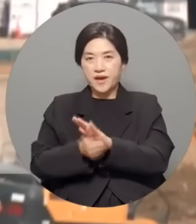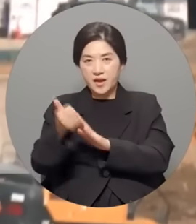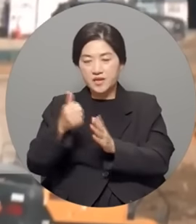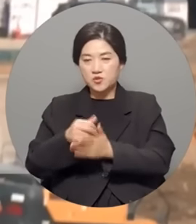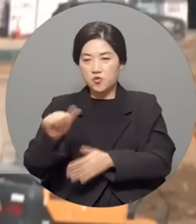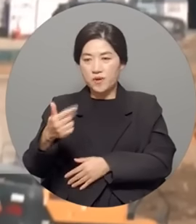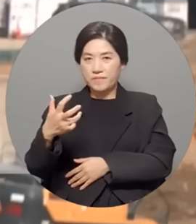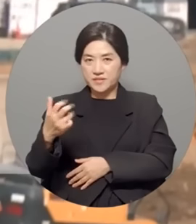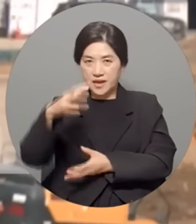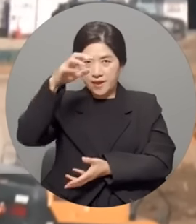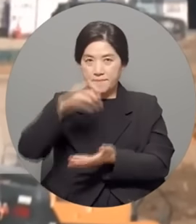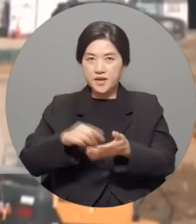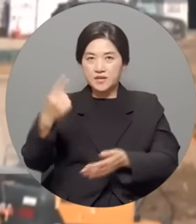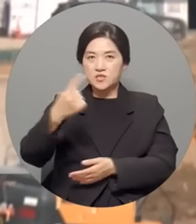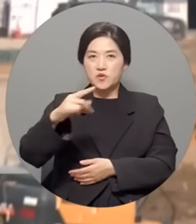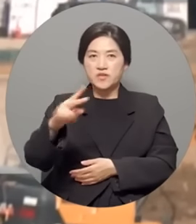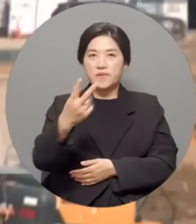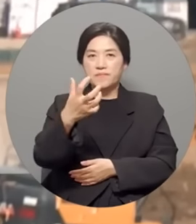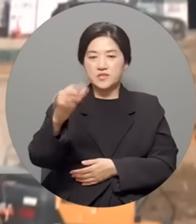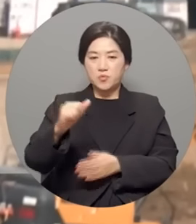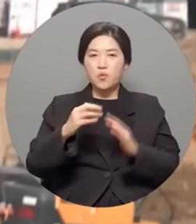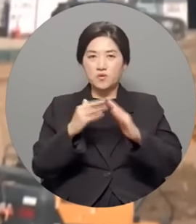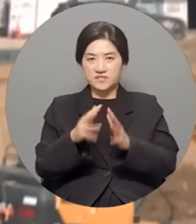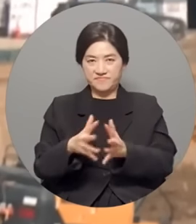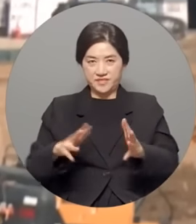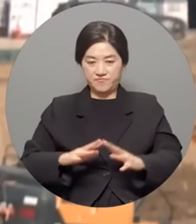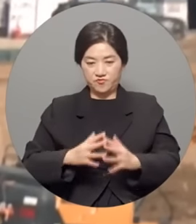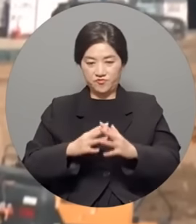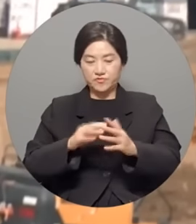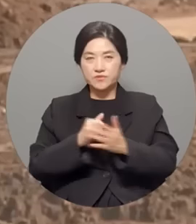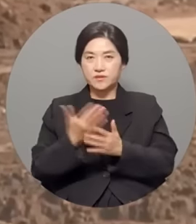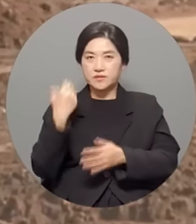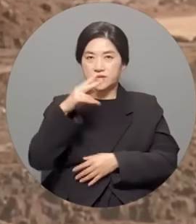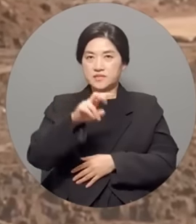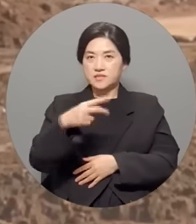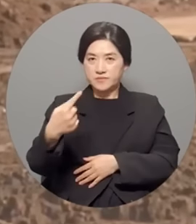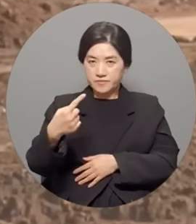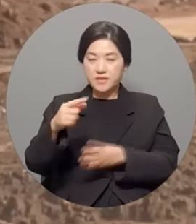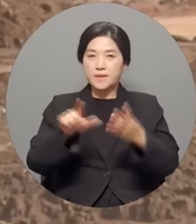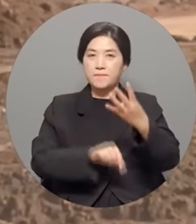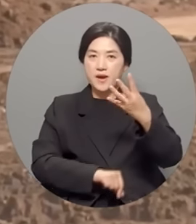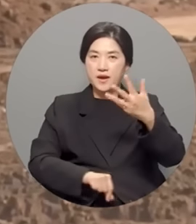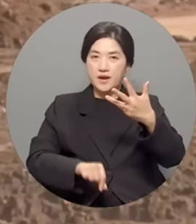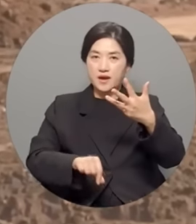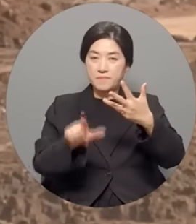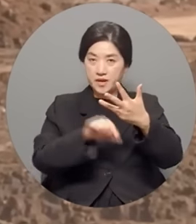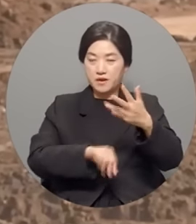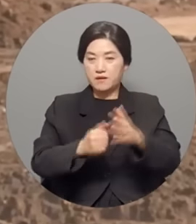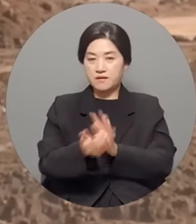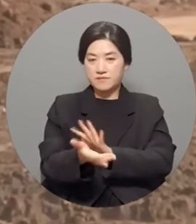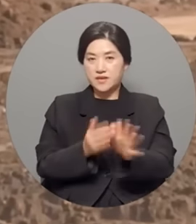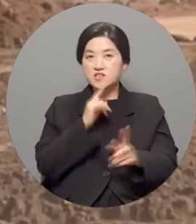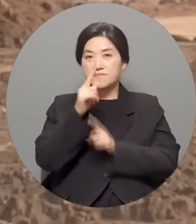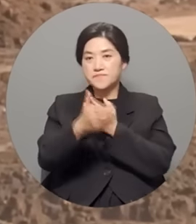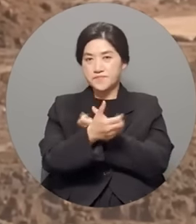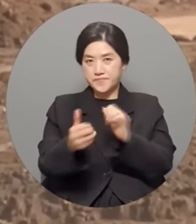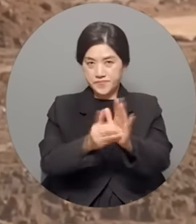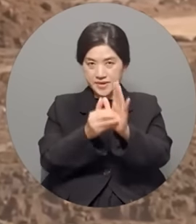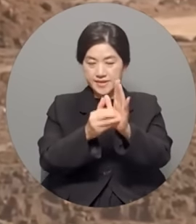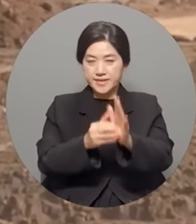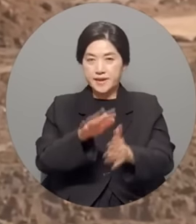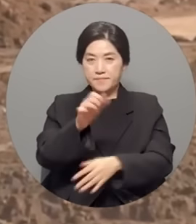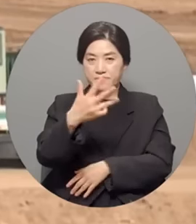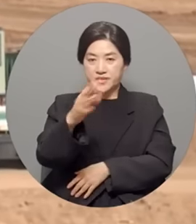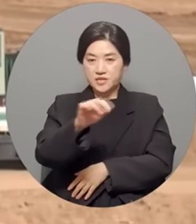등 도합 1285가구를 짓고 있습니다. 지난 2021년 8월 사전 청약을 마쳤는데